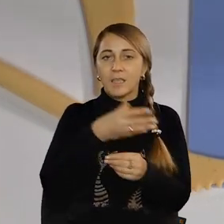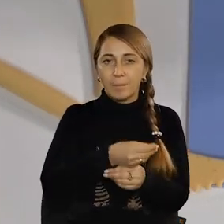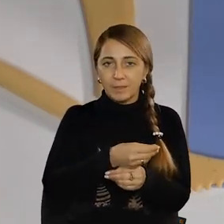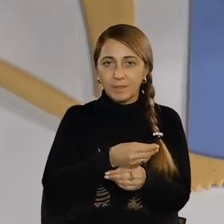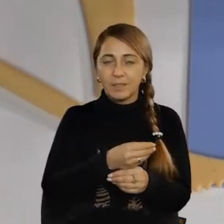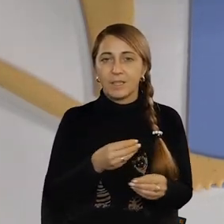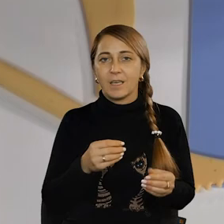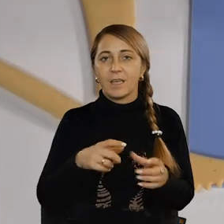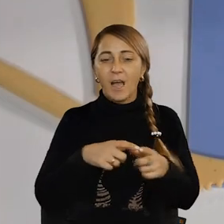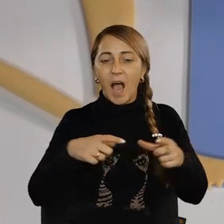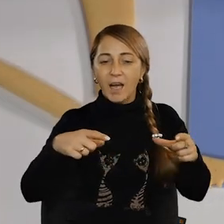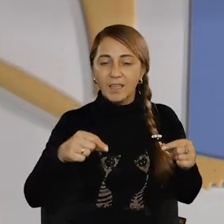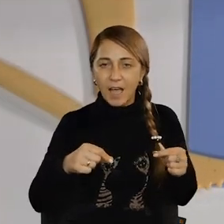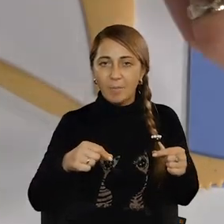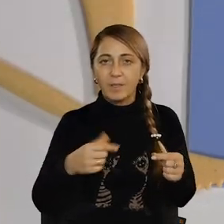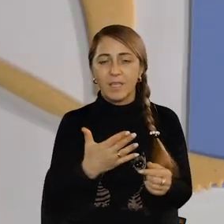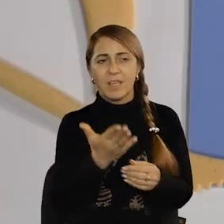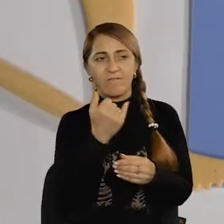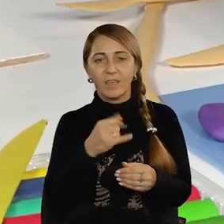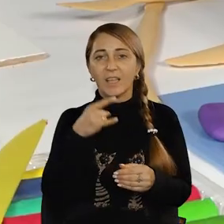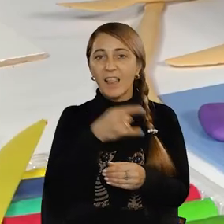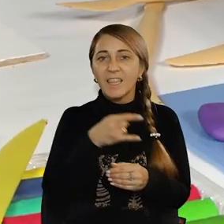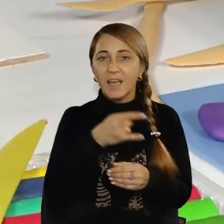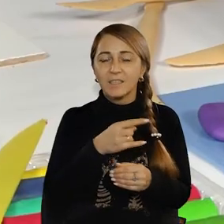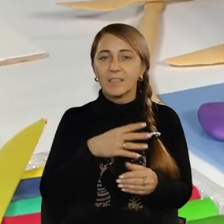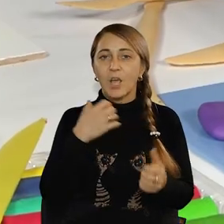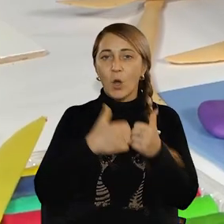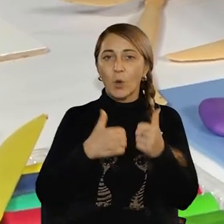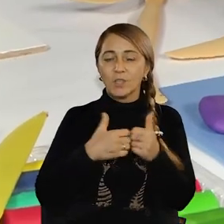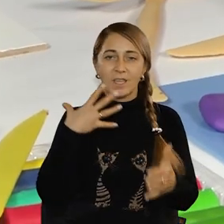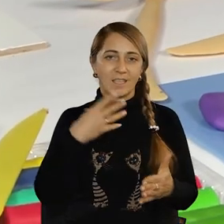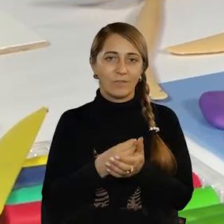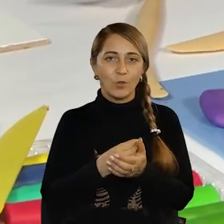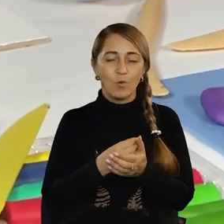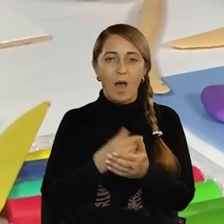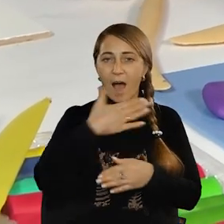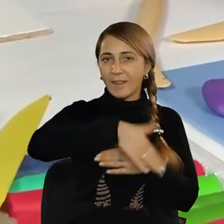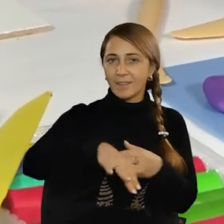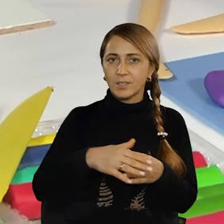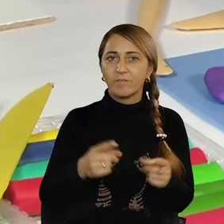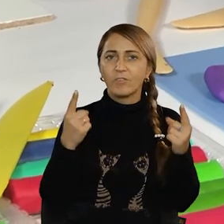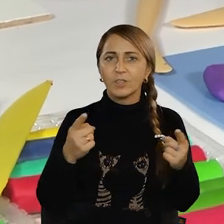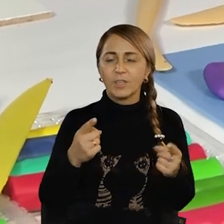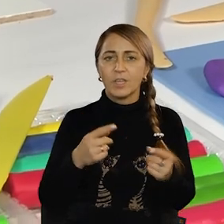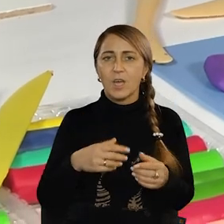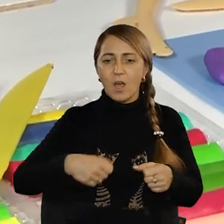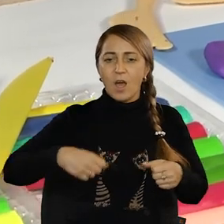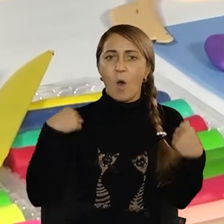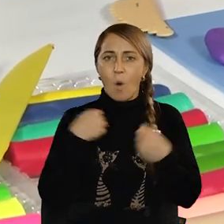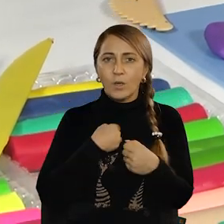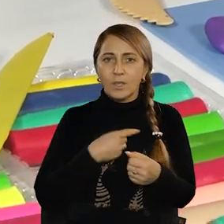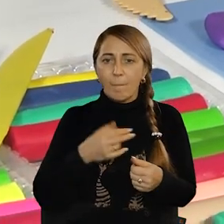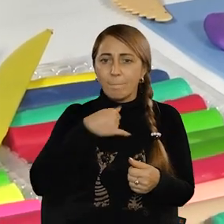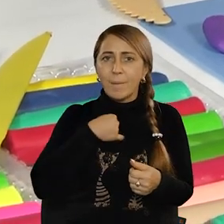власними юніорівськими картками і викликали таксі. Кожен на свою адресу, адже таку велику кількість одягу ми не